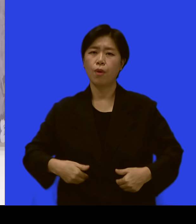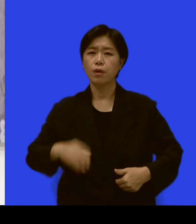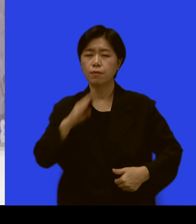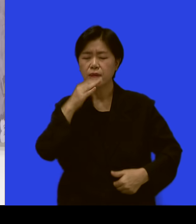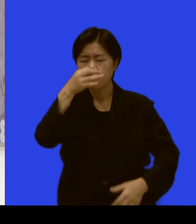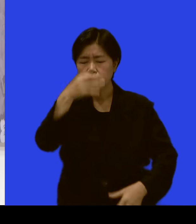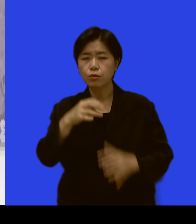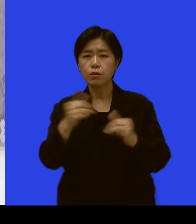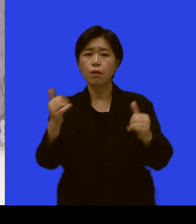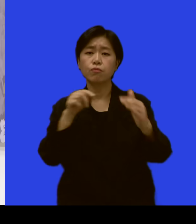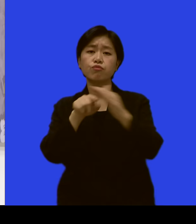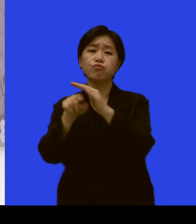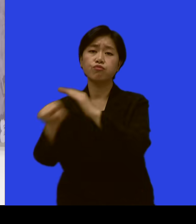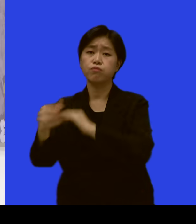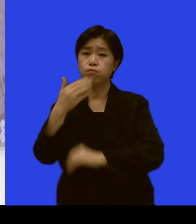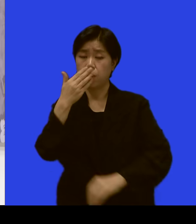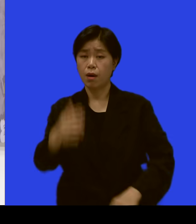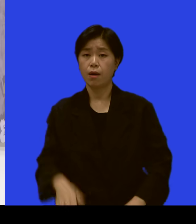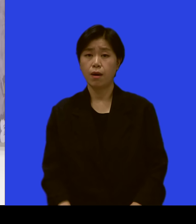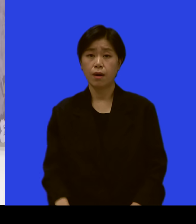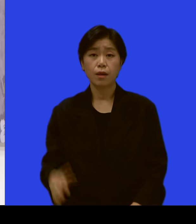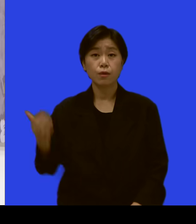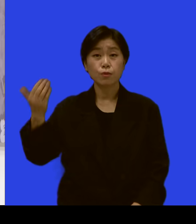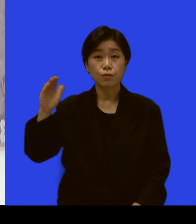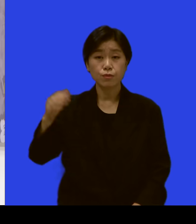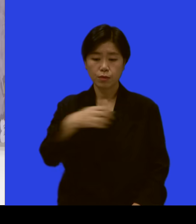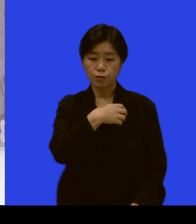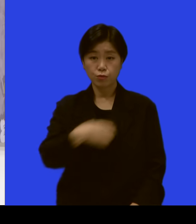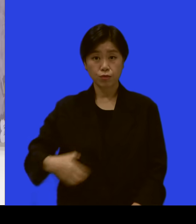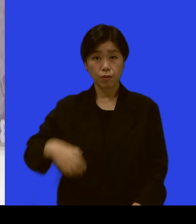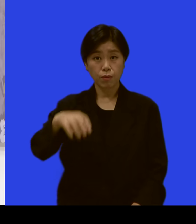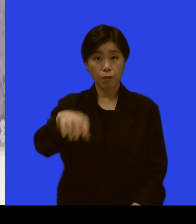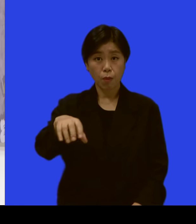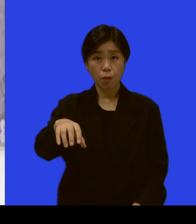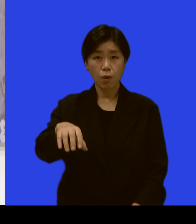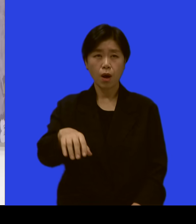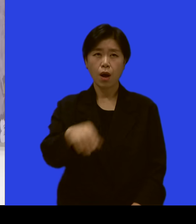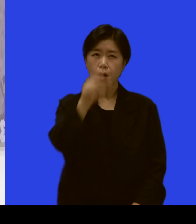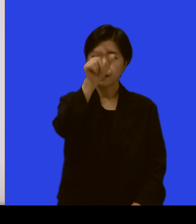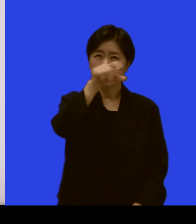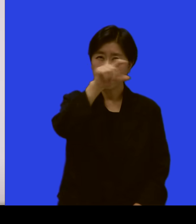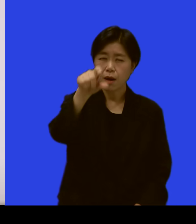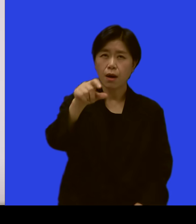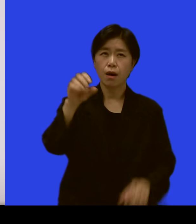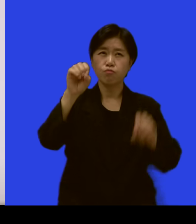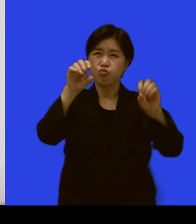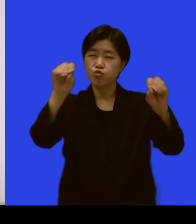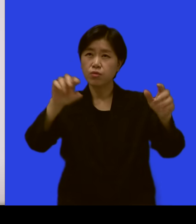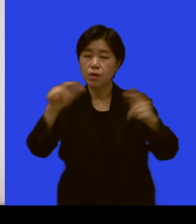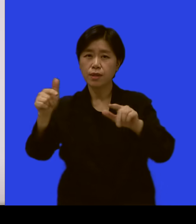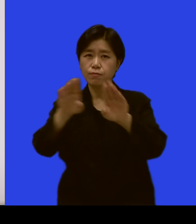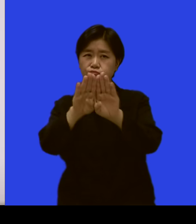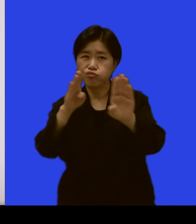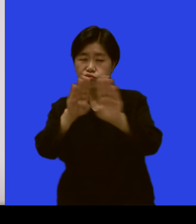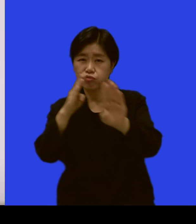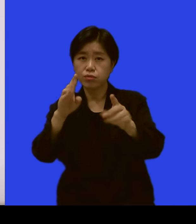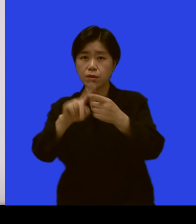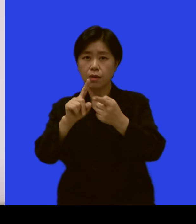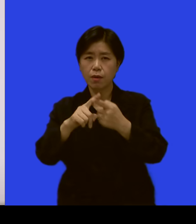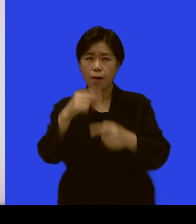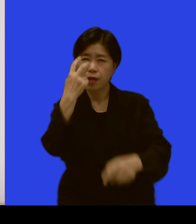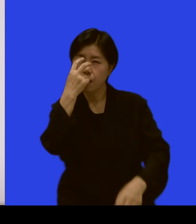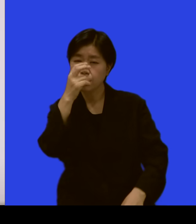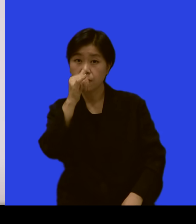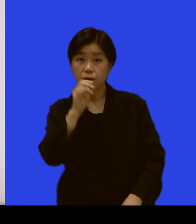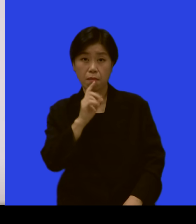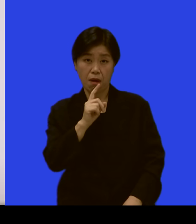저도 그랬었고 물론 요즘은 뭐 구청에서 조금 이거를 단속해서 네, 단속한다고 예. 하는 것 같은데 예. 문 열린 교회가 주는 그래요,